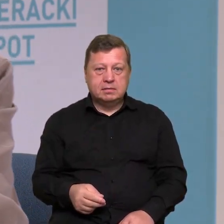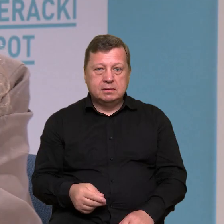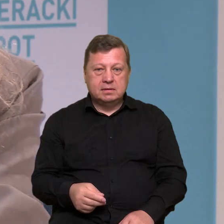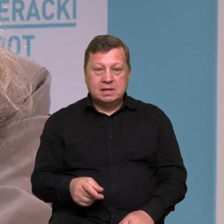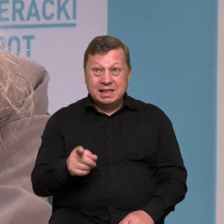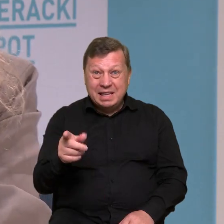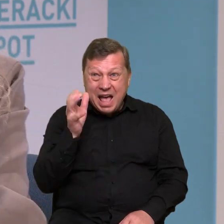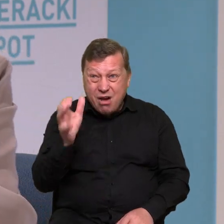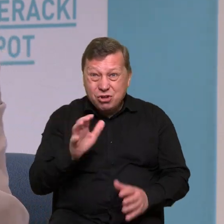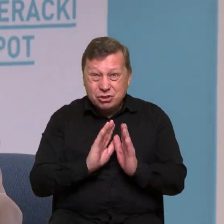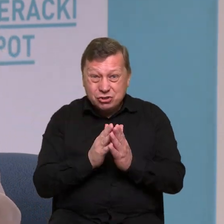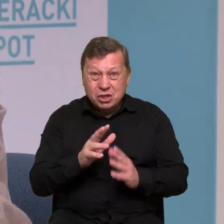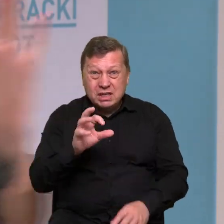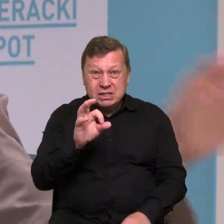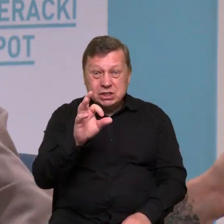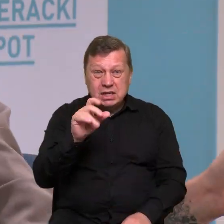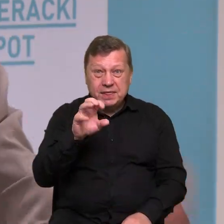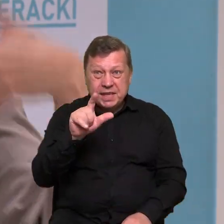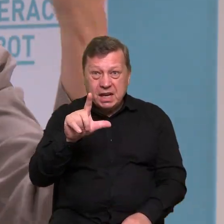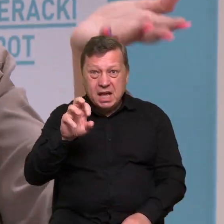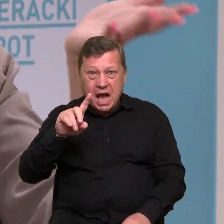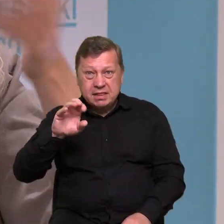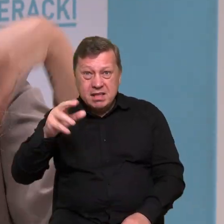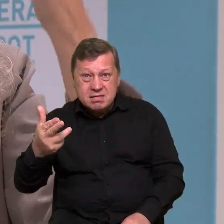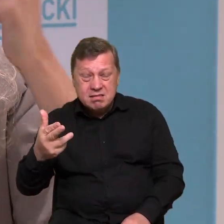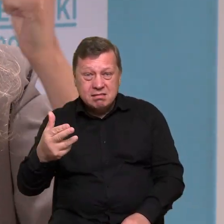Ty jesteś autorką książki Stillhalten, a ja mówię,